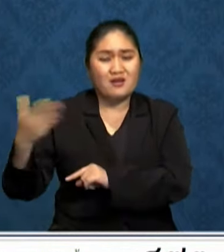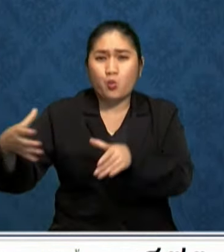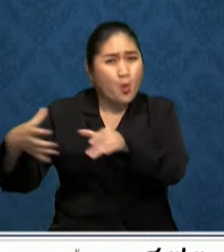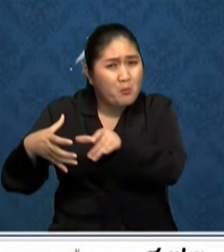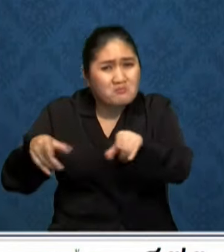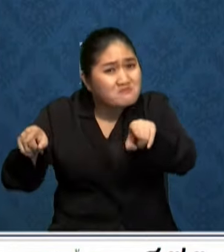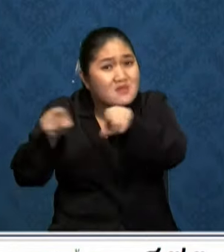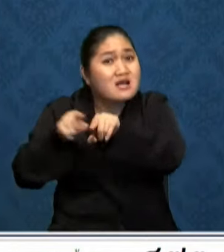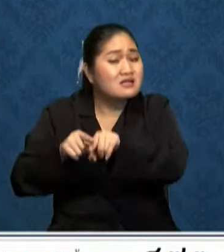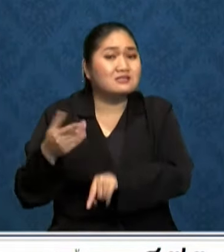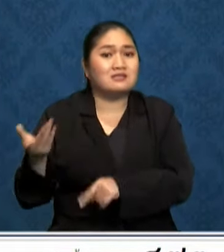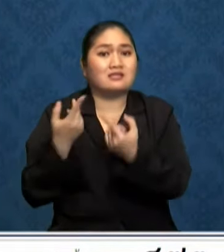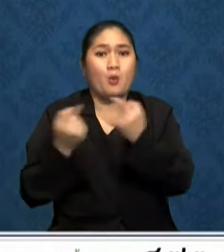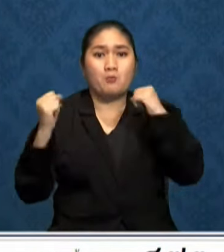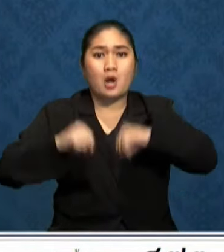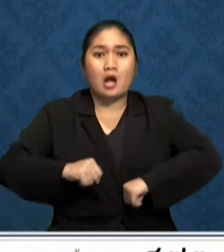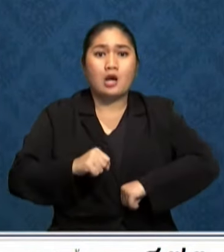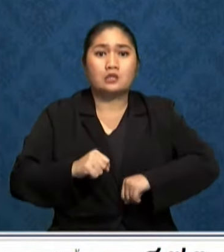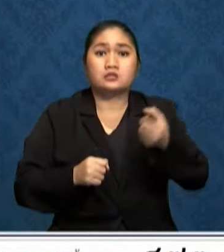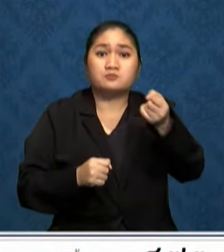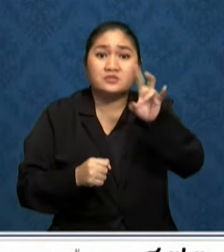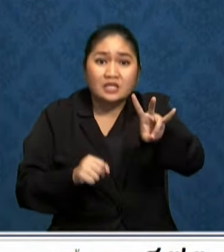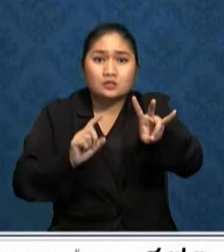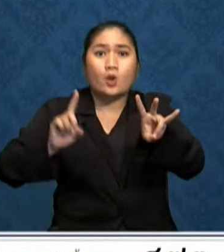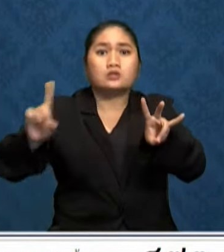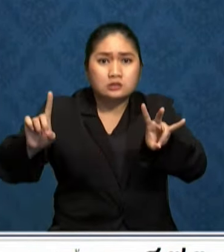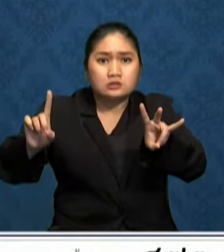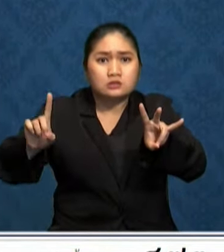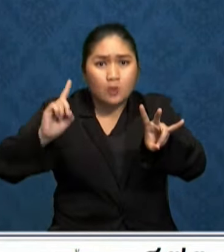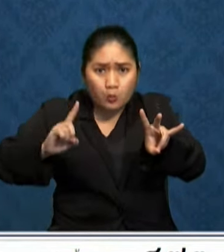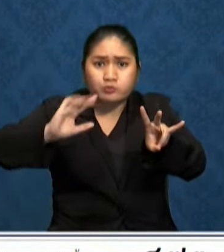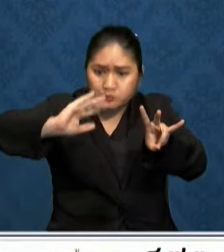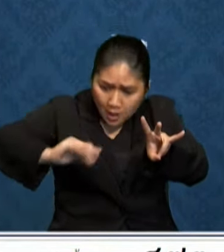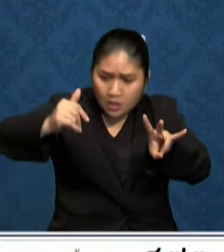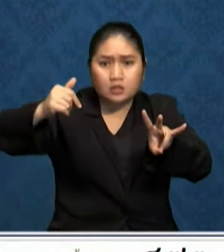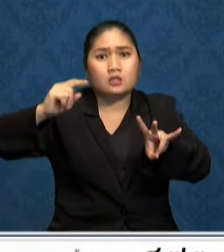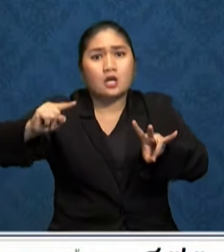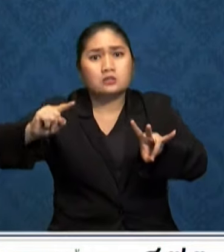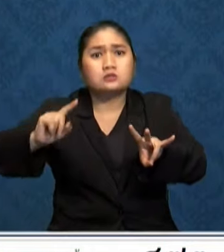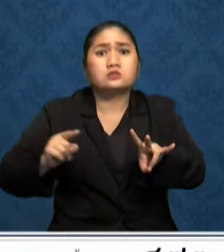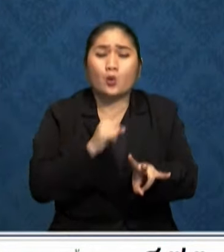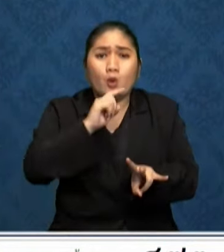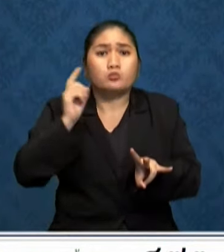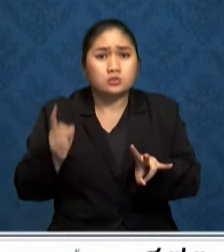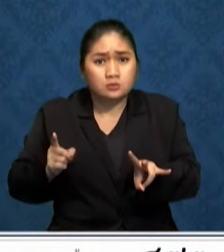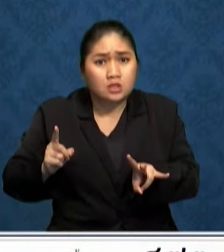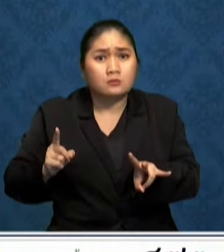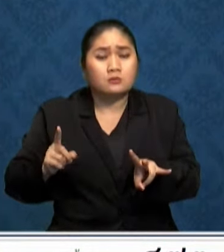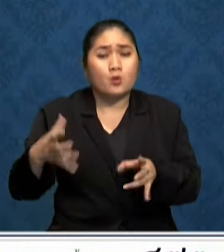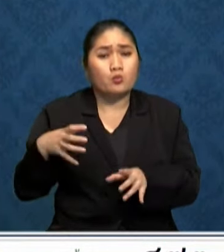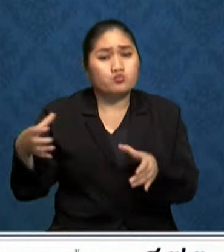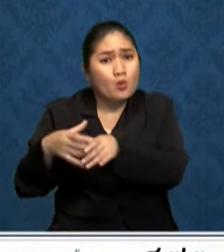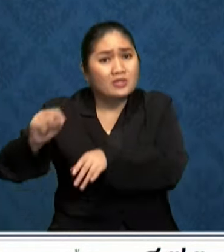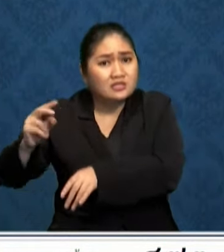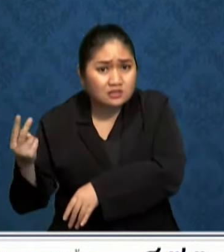ครับ กลบมีมติ 17 ต่อหนึ่ครับให้ฝื้นคืนชีบ กรติกา Double Majority หรอว่าเสีงข้างมาก